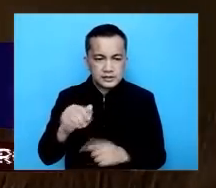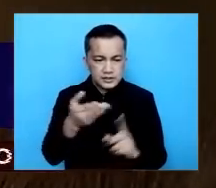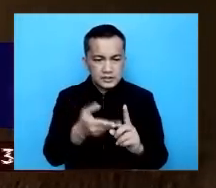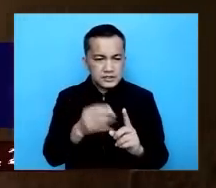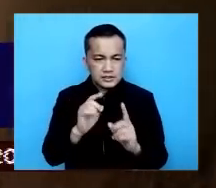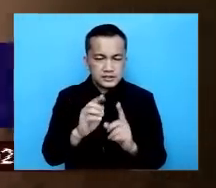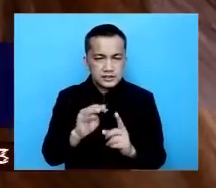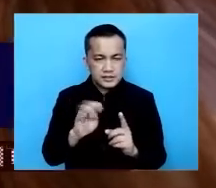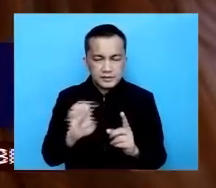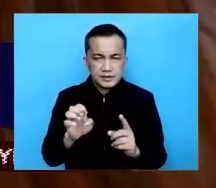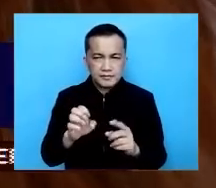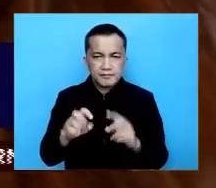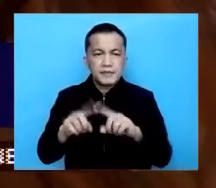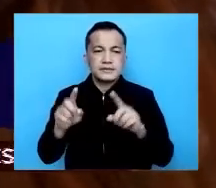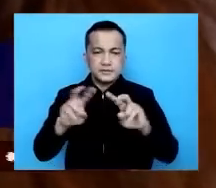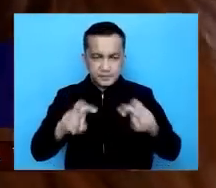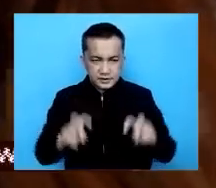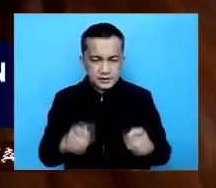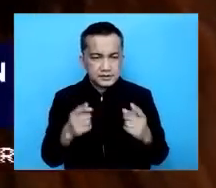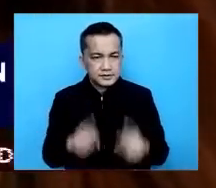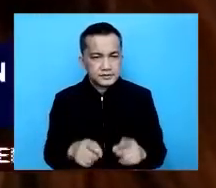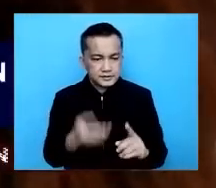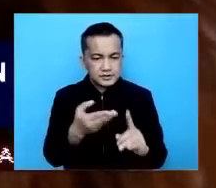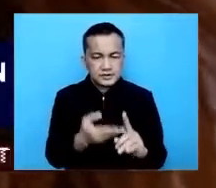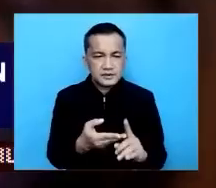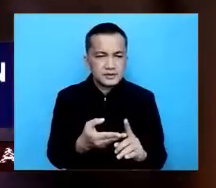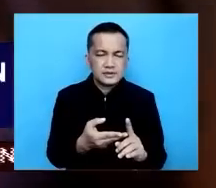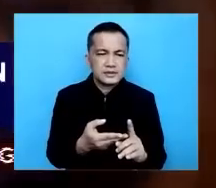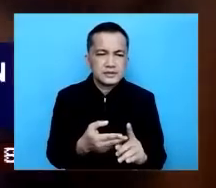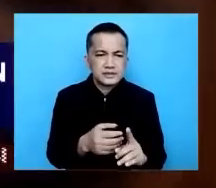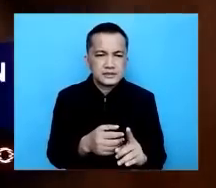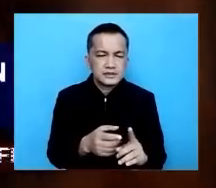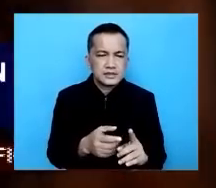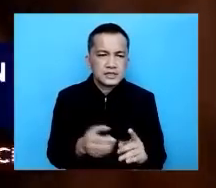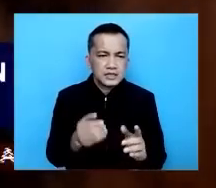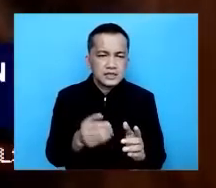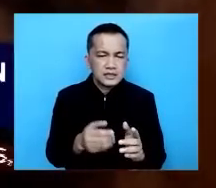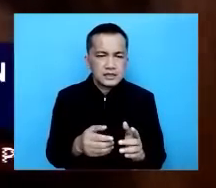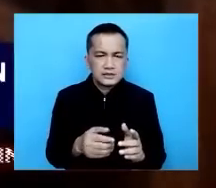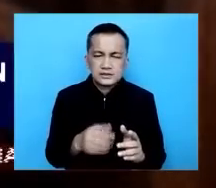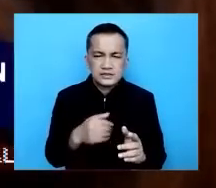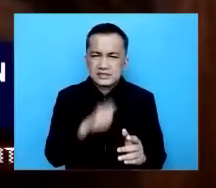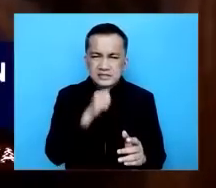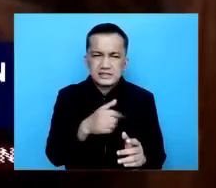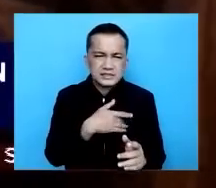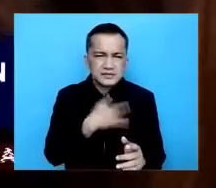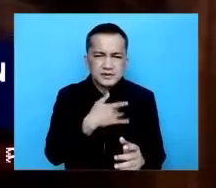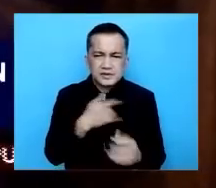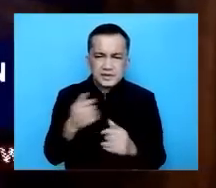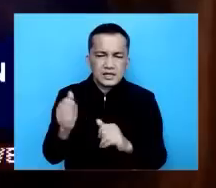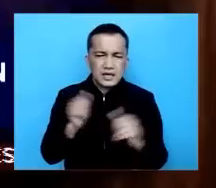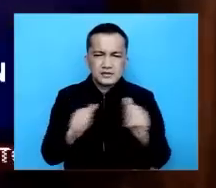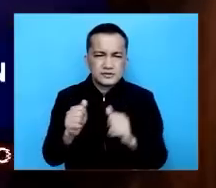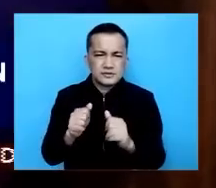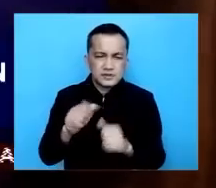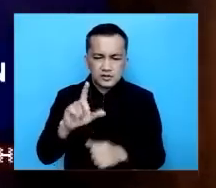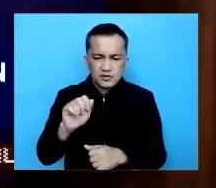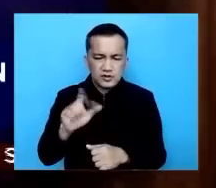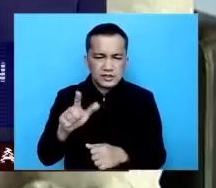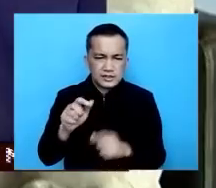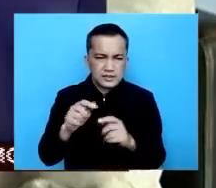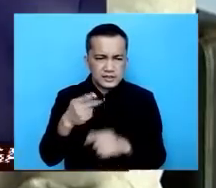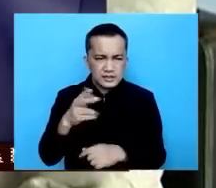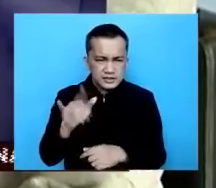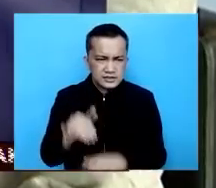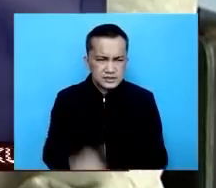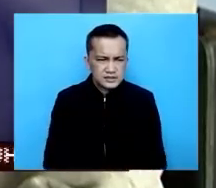nila ang nangyari. Si Jimmy, hindi raw naramdaman ang naging aksyon ng local agency. Unang ma'am, kasi wala naman po silang ginawa ang